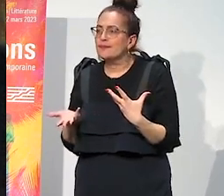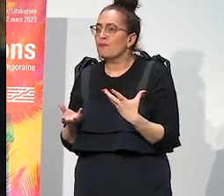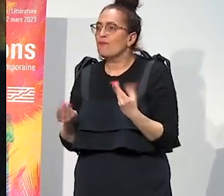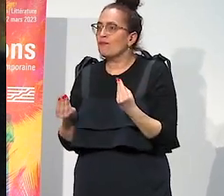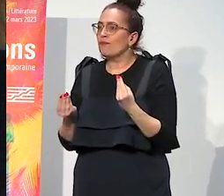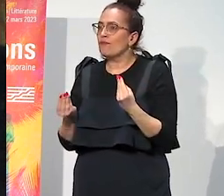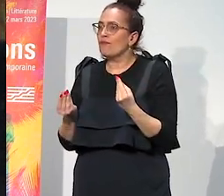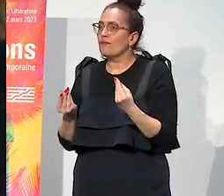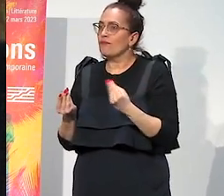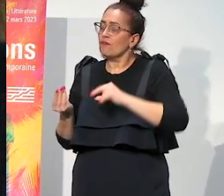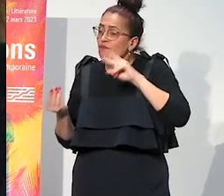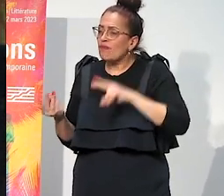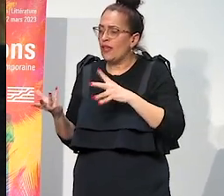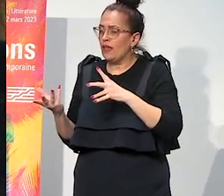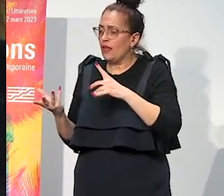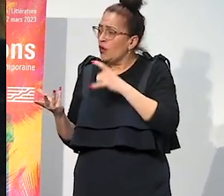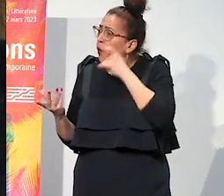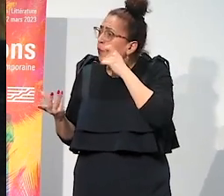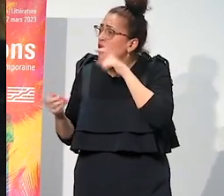c'est-à-dire que commémorer, c'est pas se remémorer.